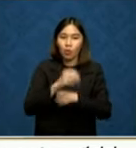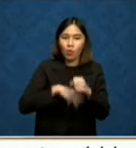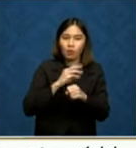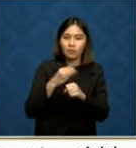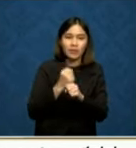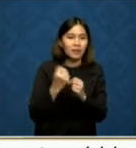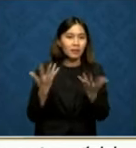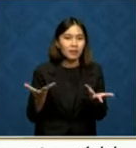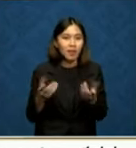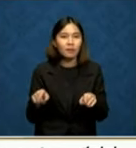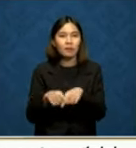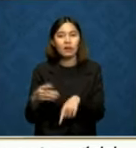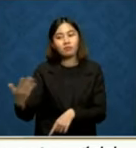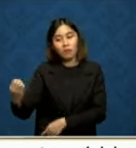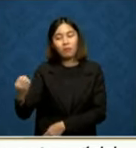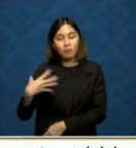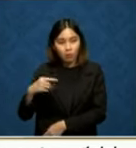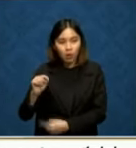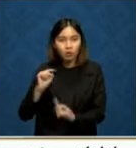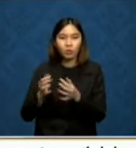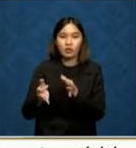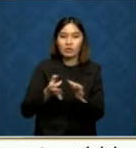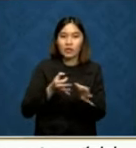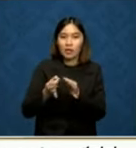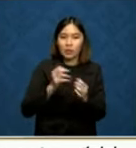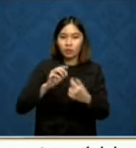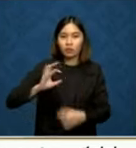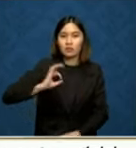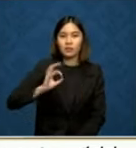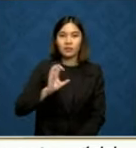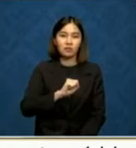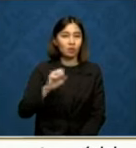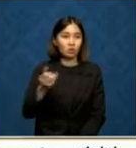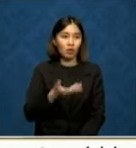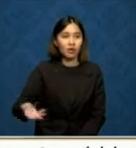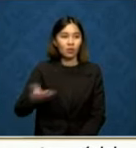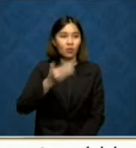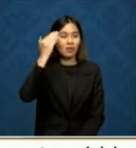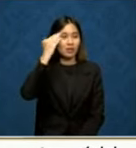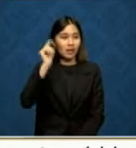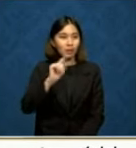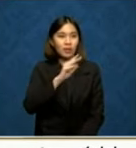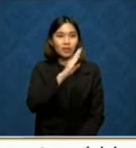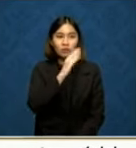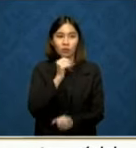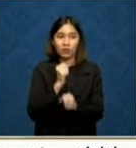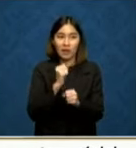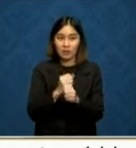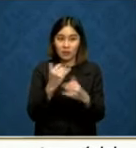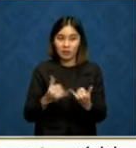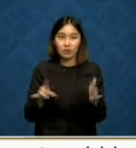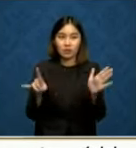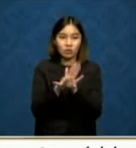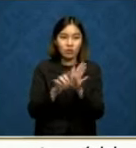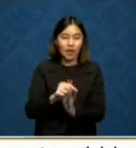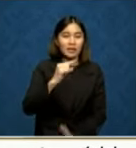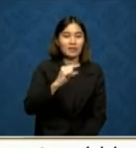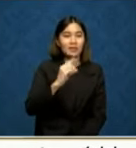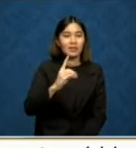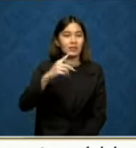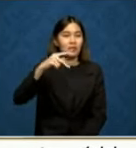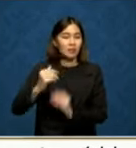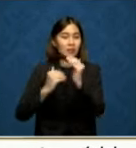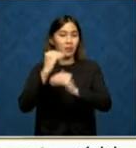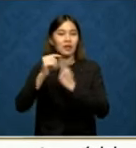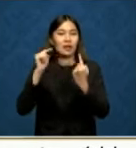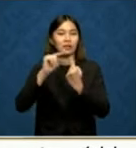ไรแล้วก็อย่ที่ท่านได้เรีนให้กับ สมัชิสภาพุทธนรัศดรณ์วาถ้าเราทำเรื่องนี้ ถ้ายที่สุดแล้ GDP จะไปถึง